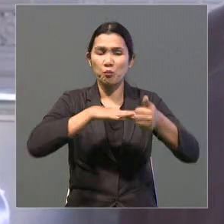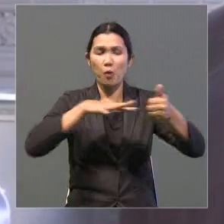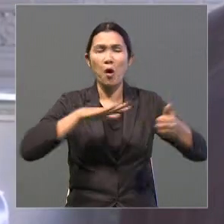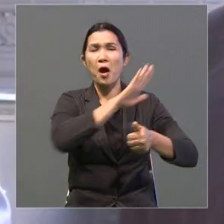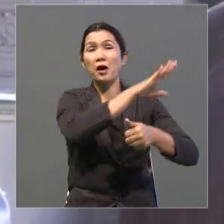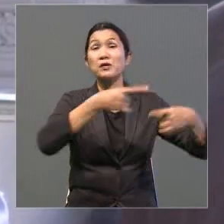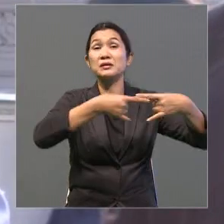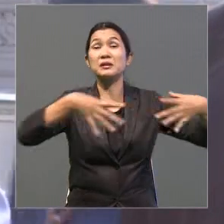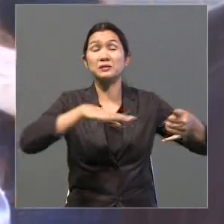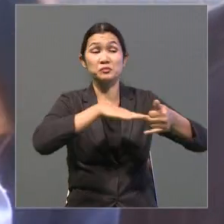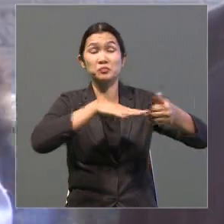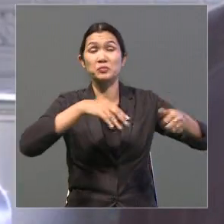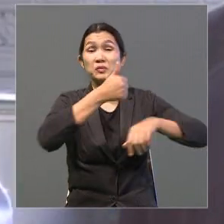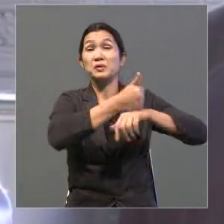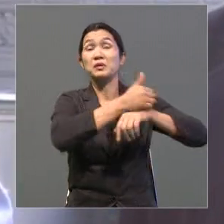ท่าน